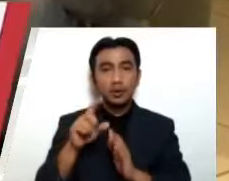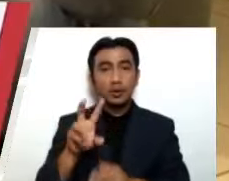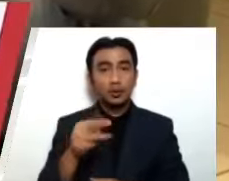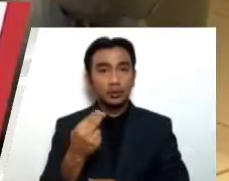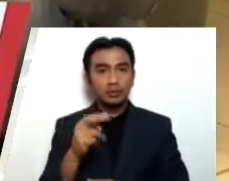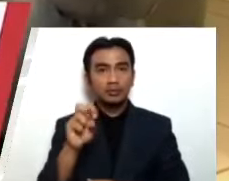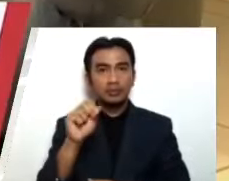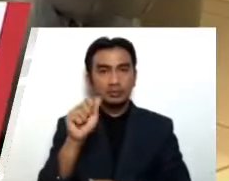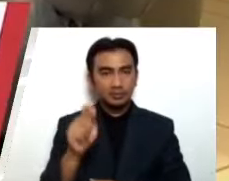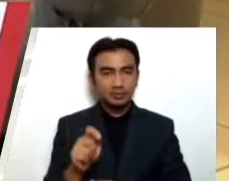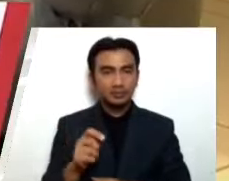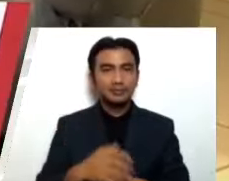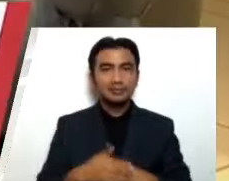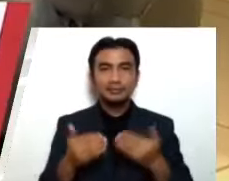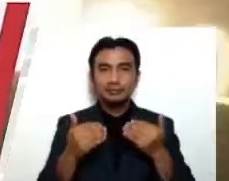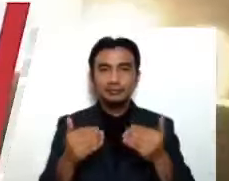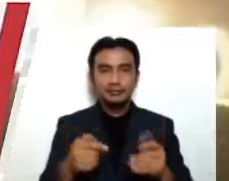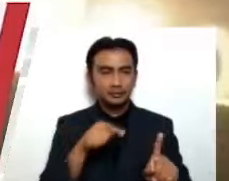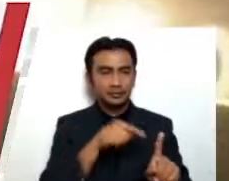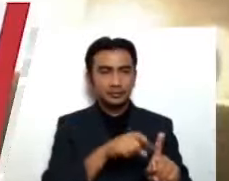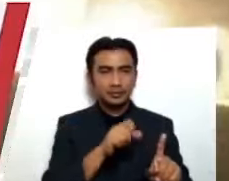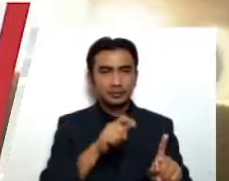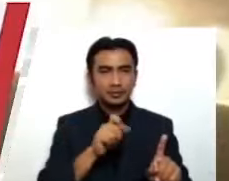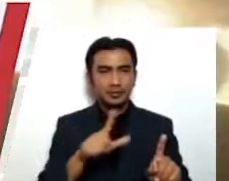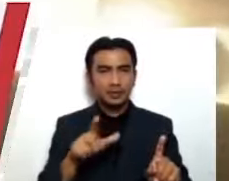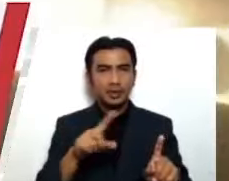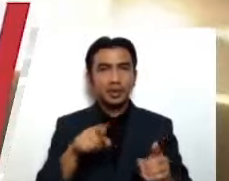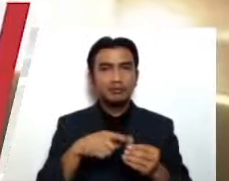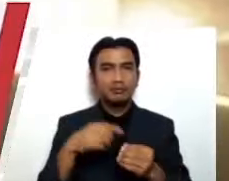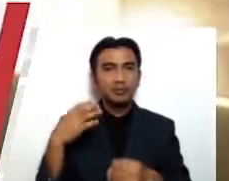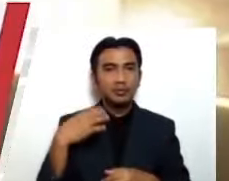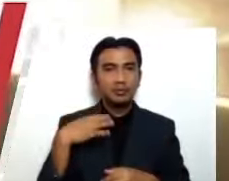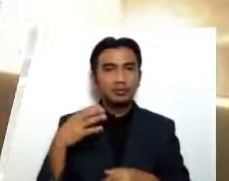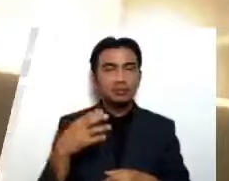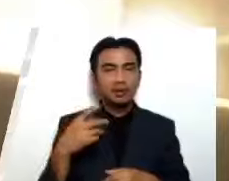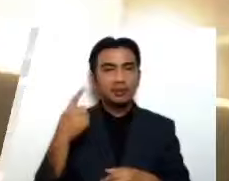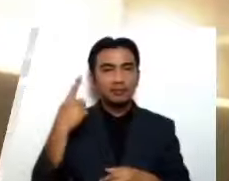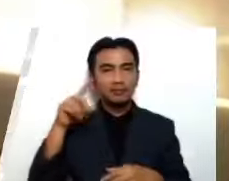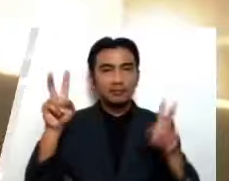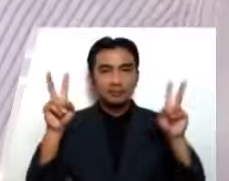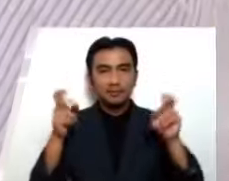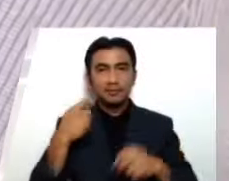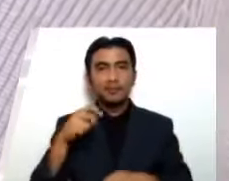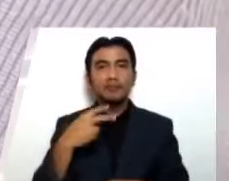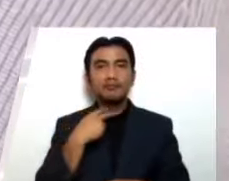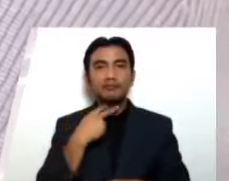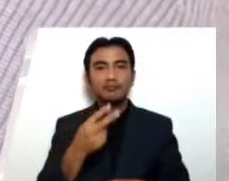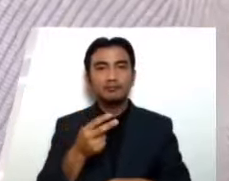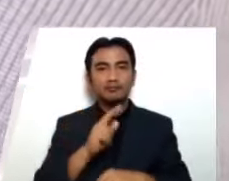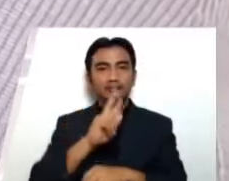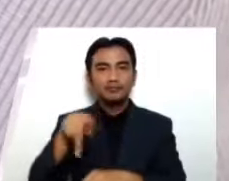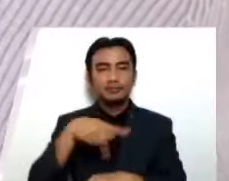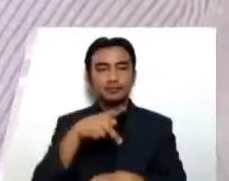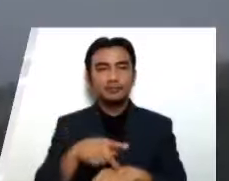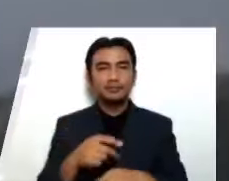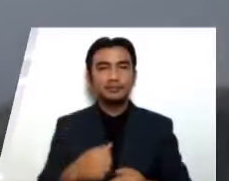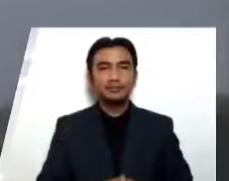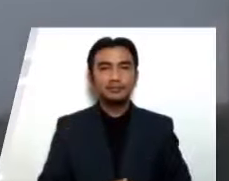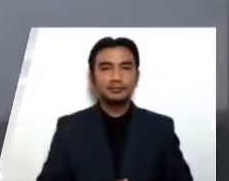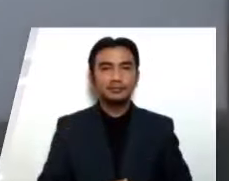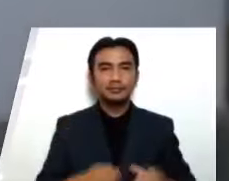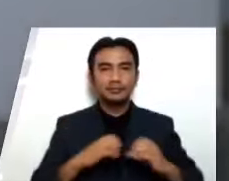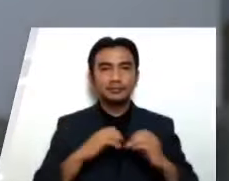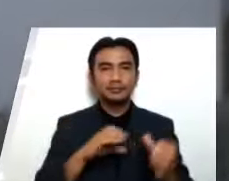ang paghahanda ni Stel bilang coach sa upcoming season ng The Voice Kids PH. Aubrey Carampel, nagbabalita para